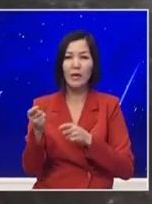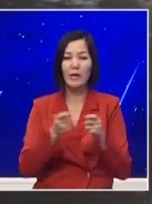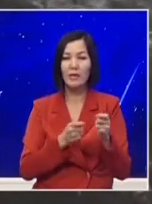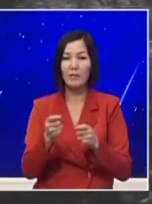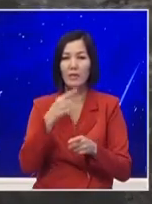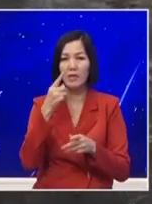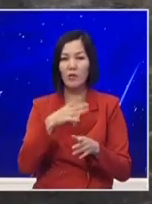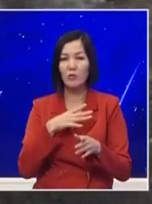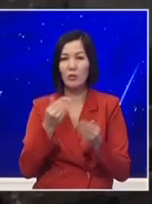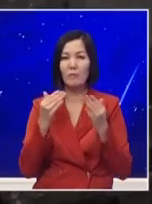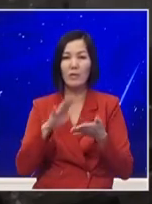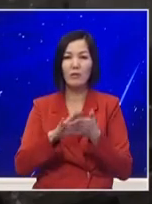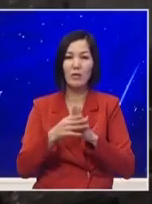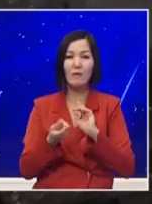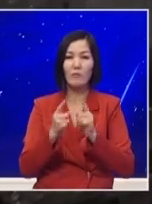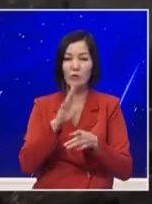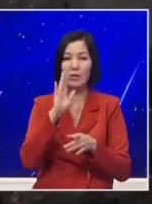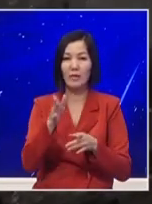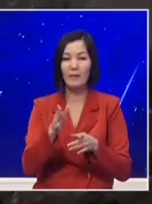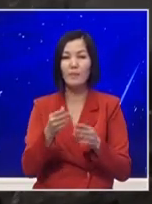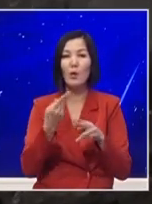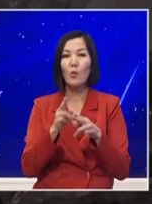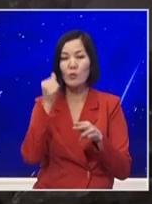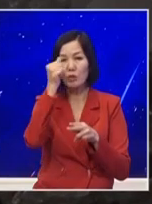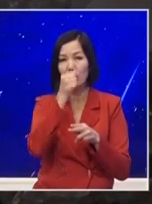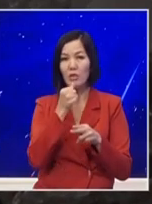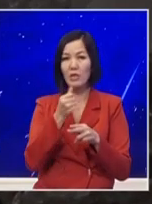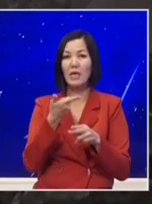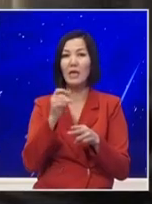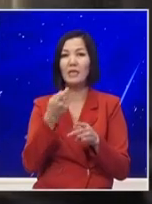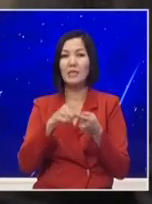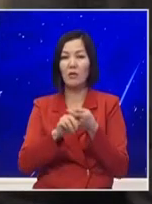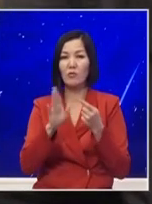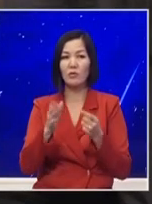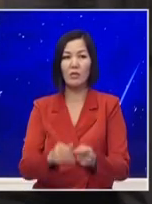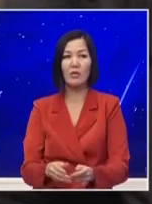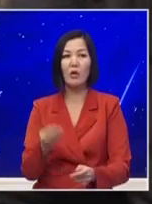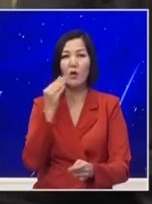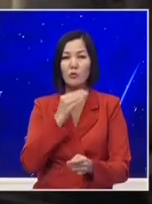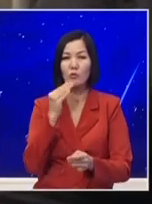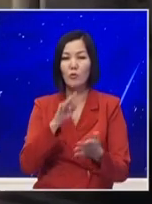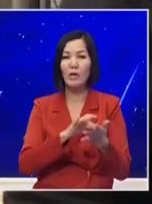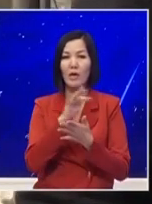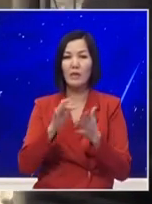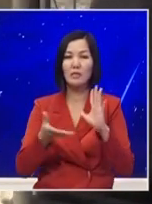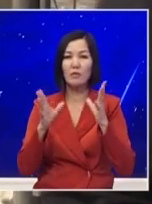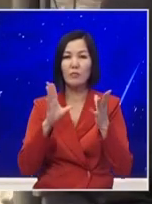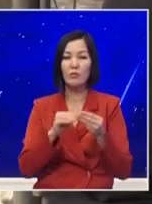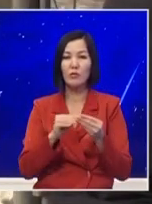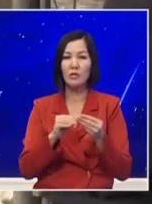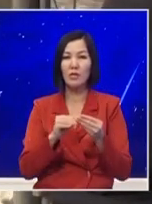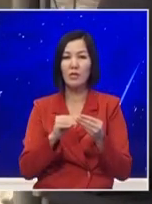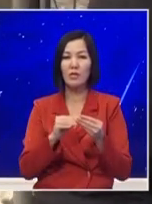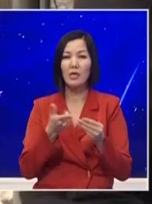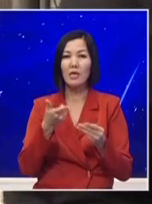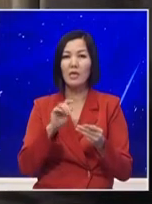айтуынша, биыл жағдай өзгереді дейді. Осы жылы үйді көгілдір отынға қоспақ. Үштөбе қаласы бойынша қазір газ тарату